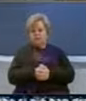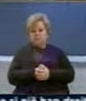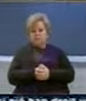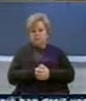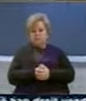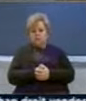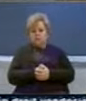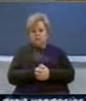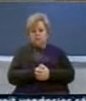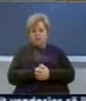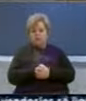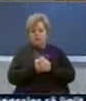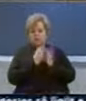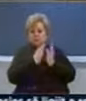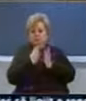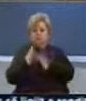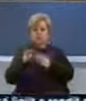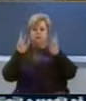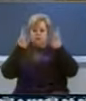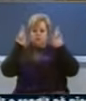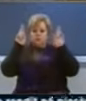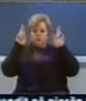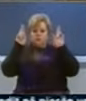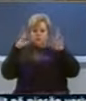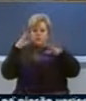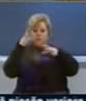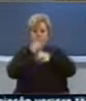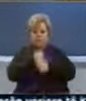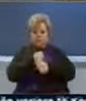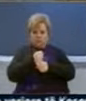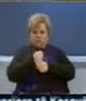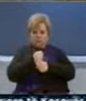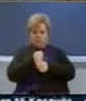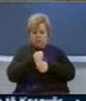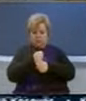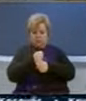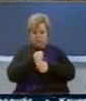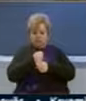gradualisht kemi shpresuar që do t'i vijë fundi, siç janë